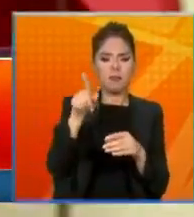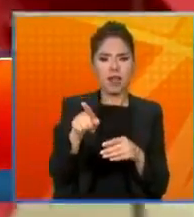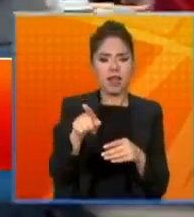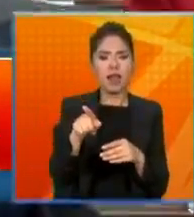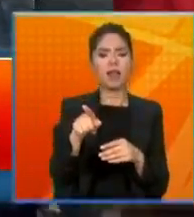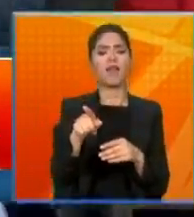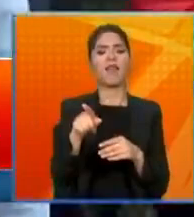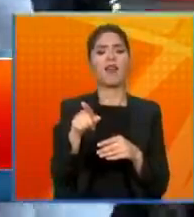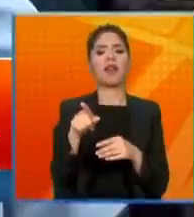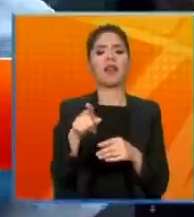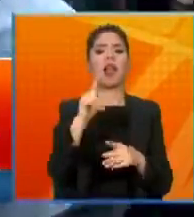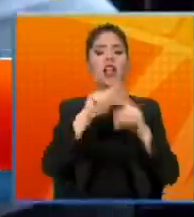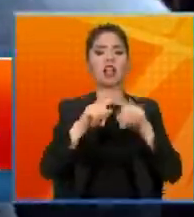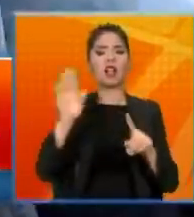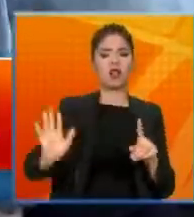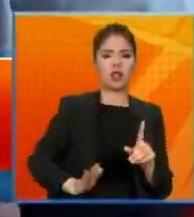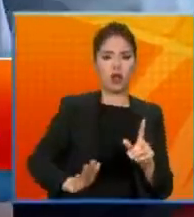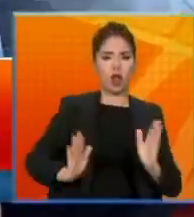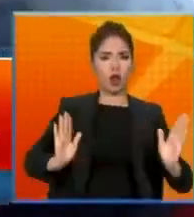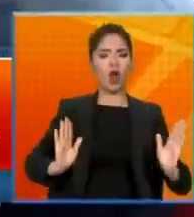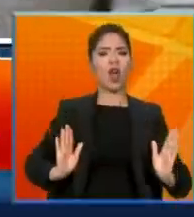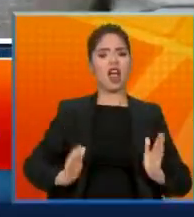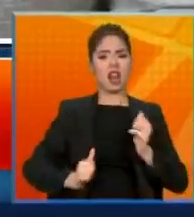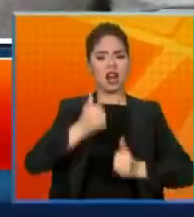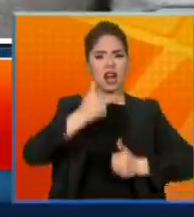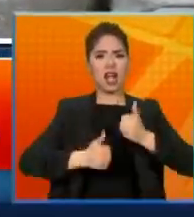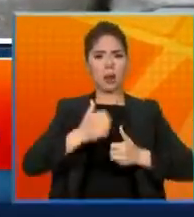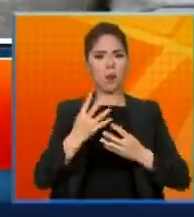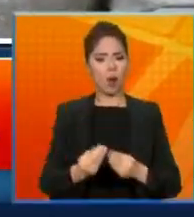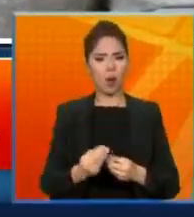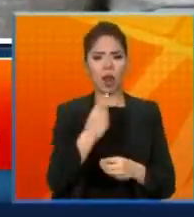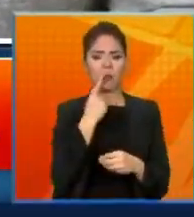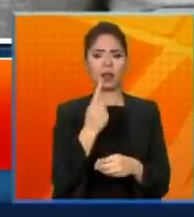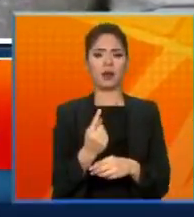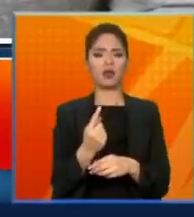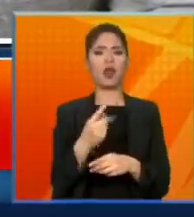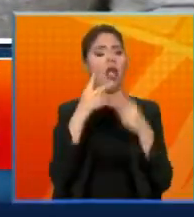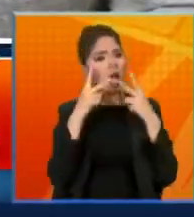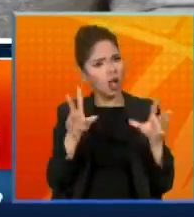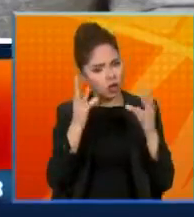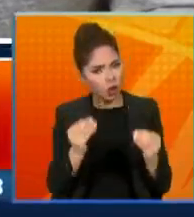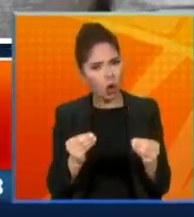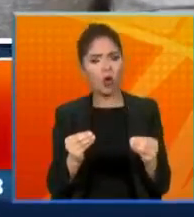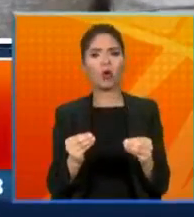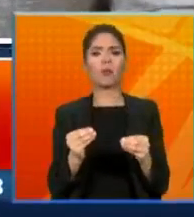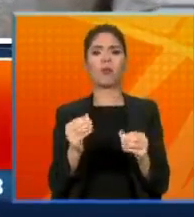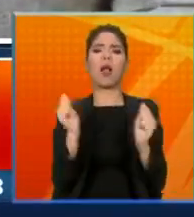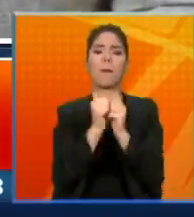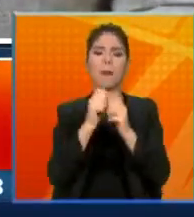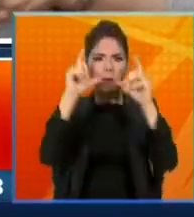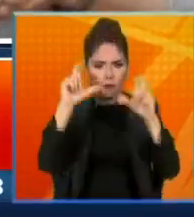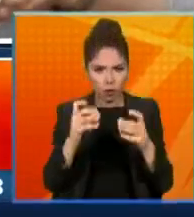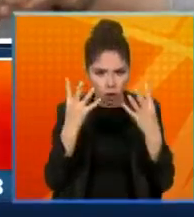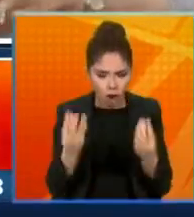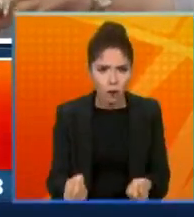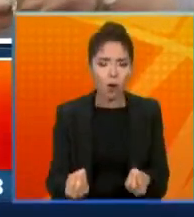Böke'nin Kılıçdaroğlu'na rakip olabileceği iddia ediliyor. Şeffaf olmalı, açık olmalı, birlikte görüntü